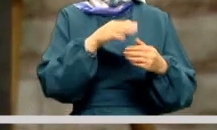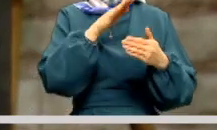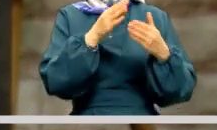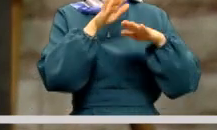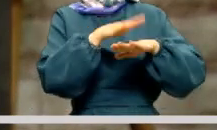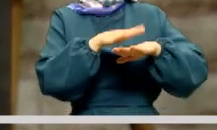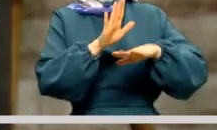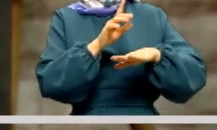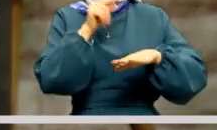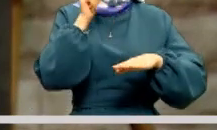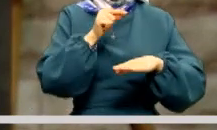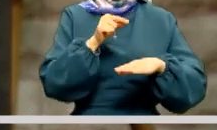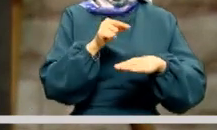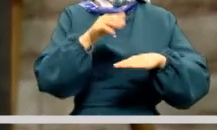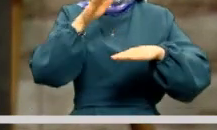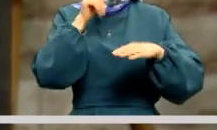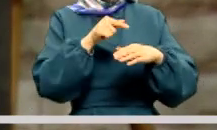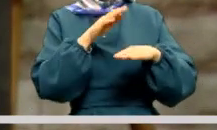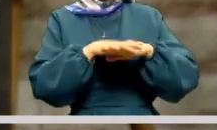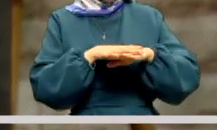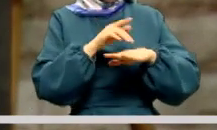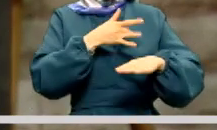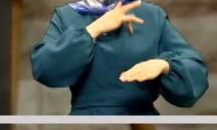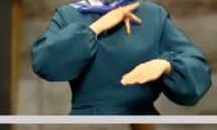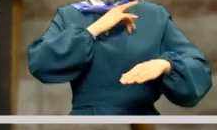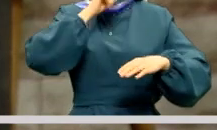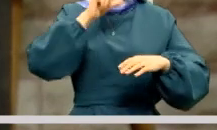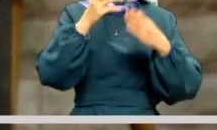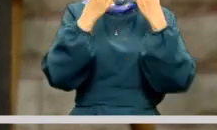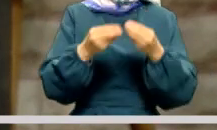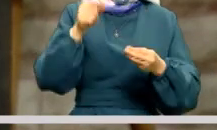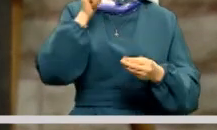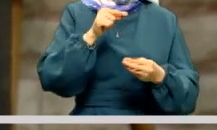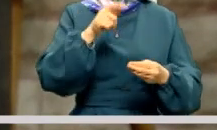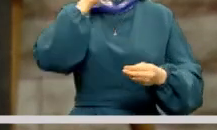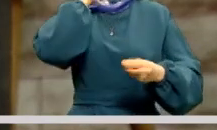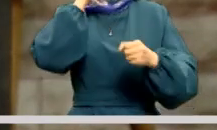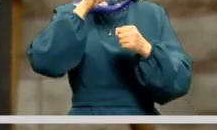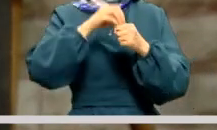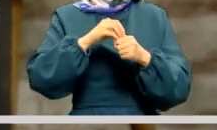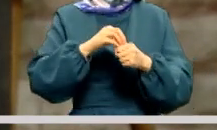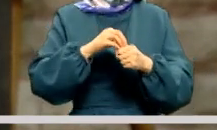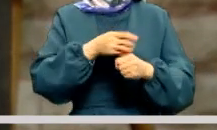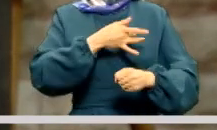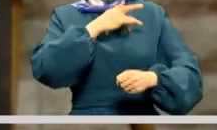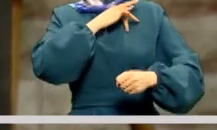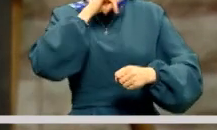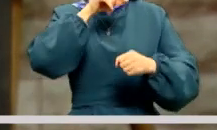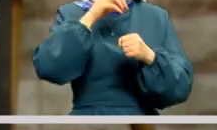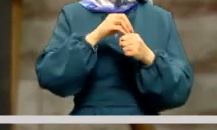yapar isek imanın zaten gereği de budur Müslüman açısından Mümin açısından imanın